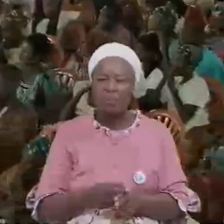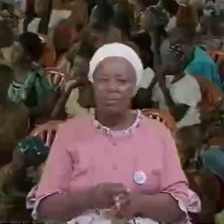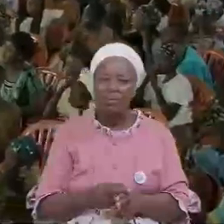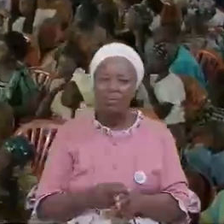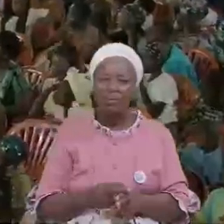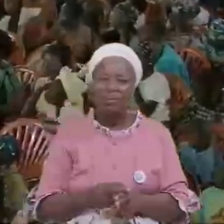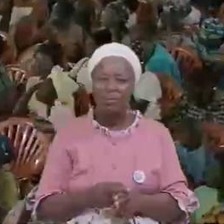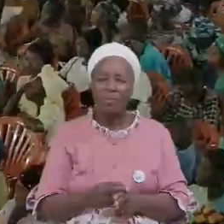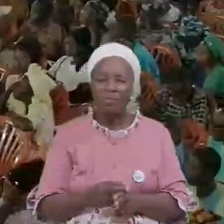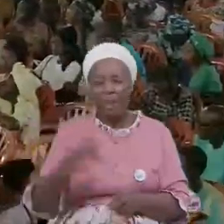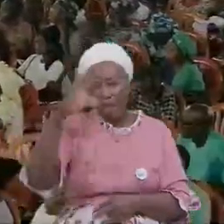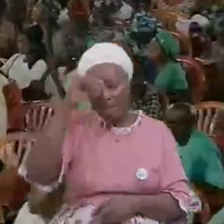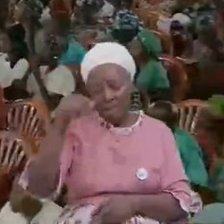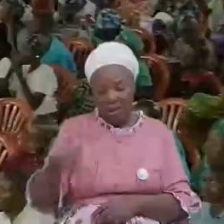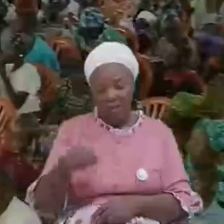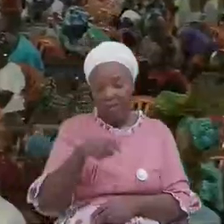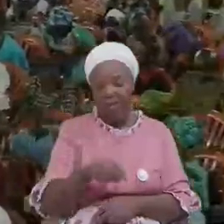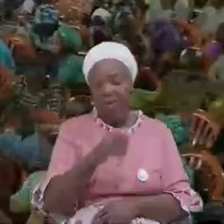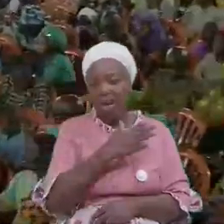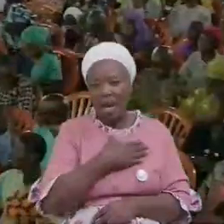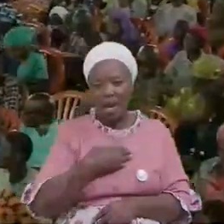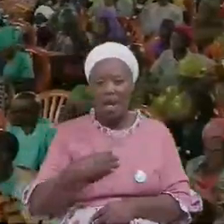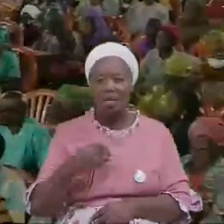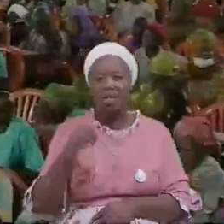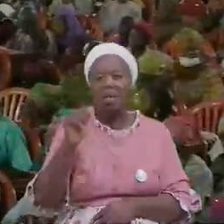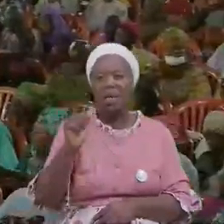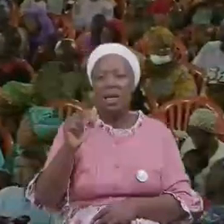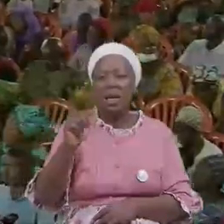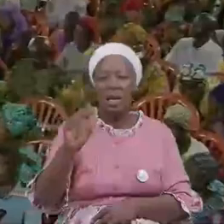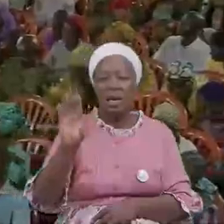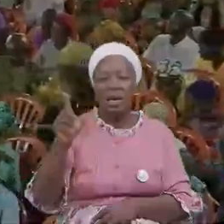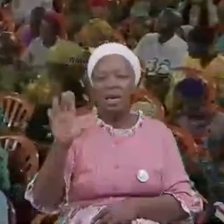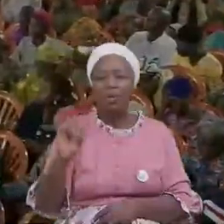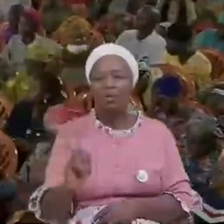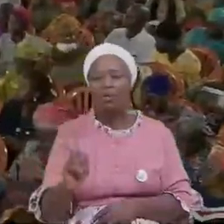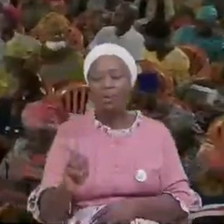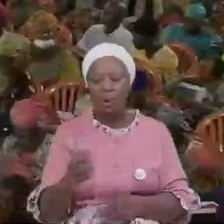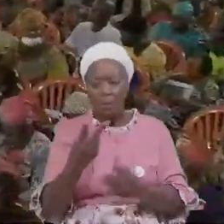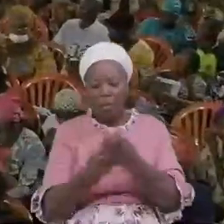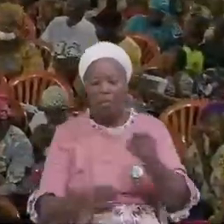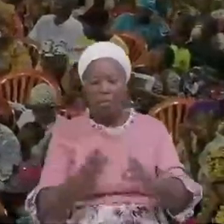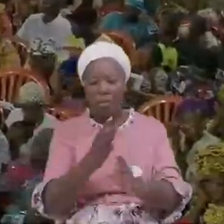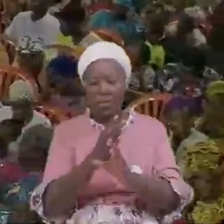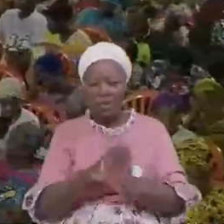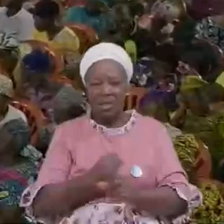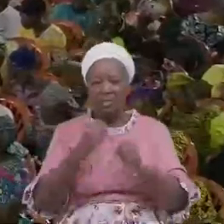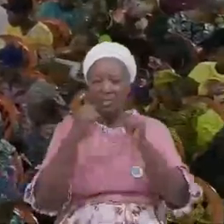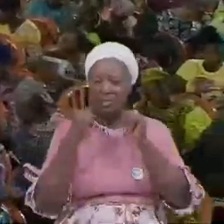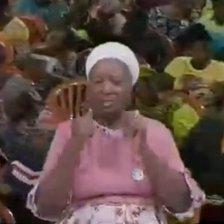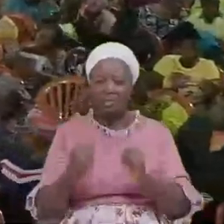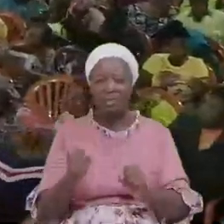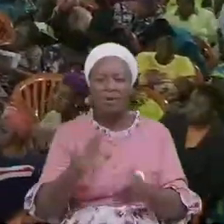Ses pieds et ses chevilles reçurent de la force. Verset 8. Verset 8.